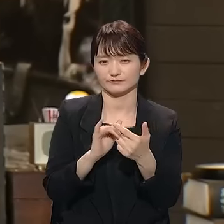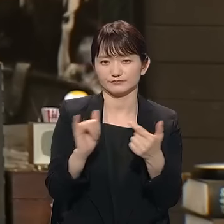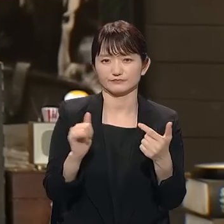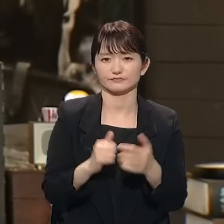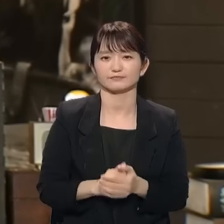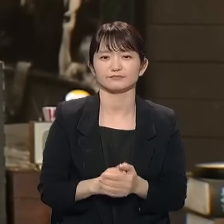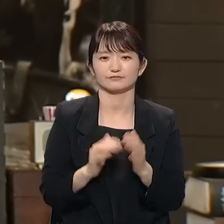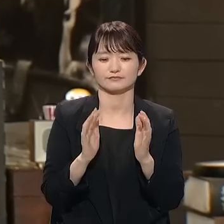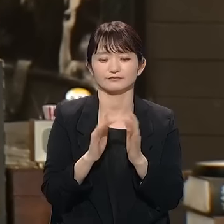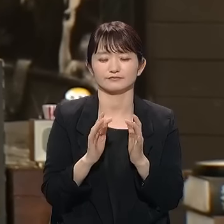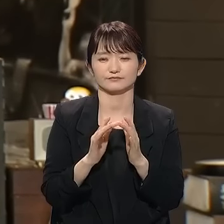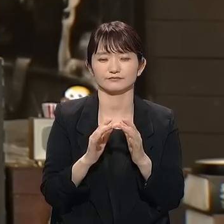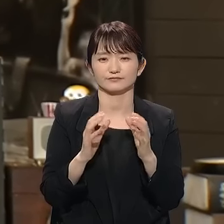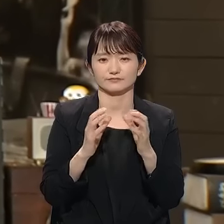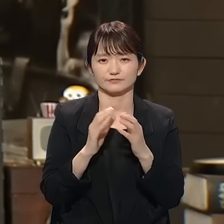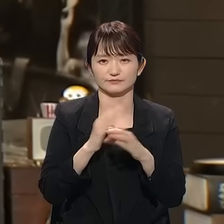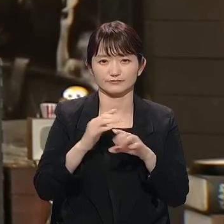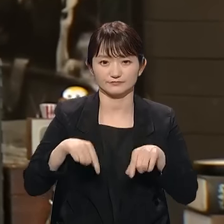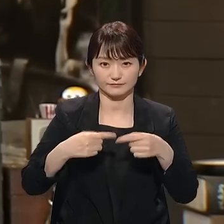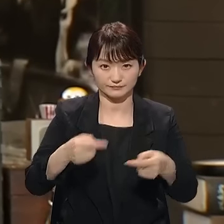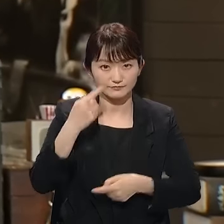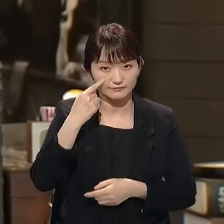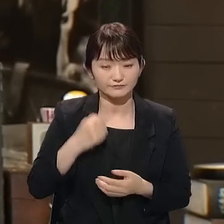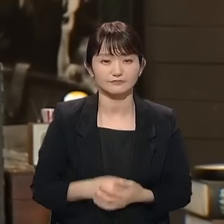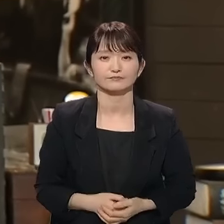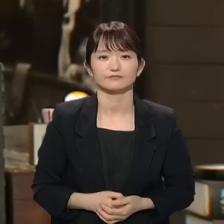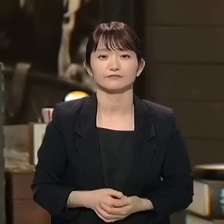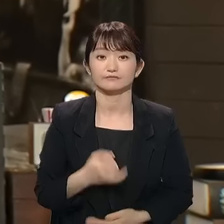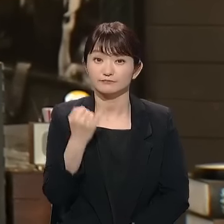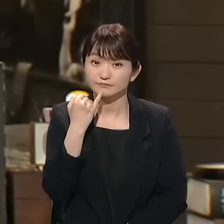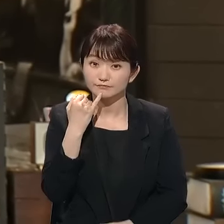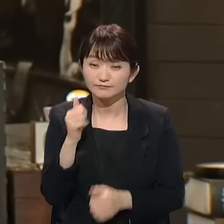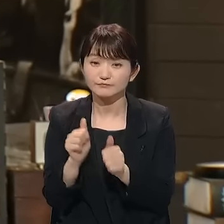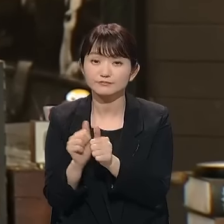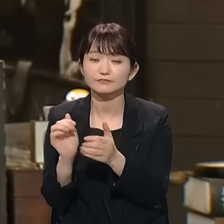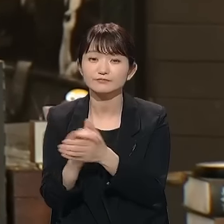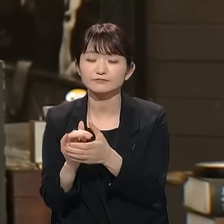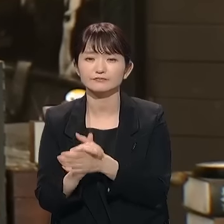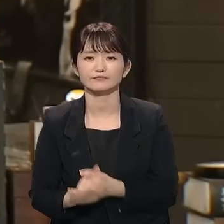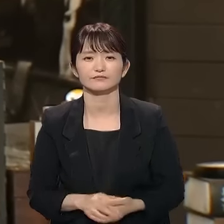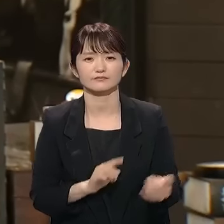계신데요. 채팅창에 O, X로 함께 참여해보시죠. 먼저 괜찮다는